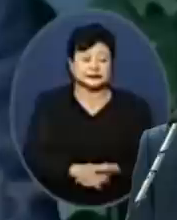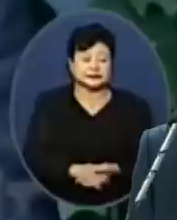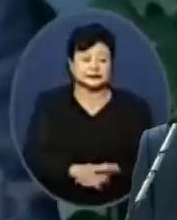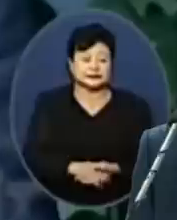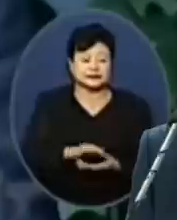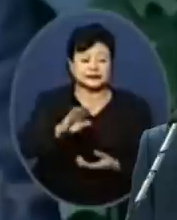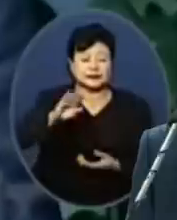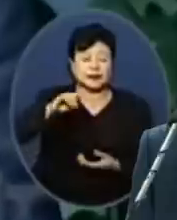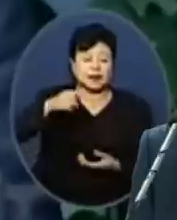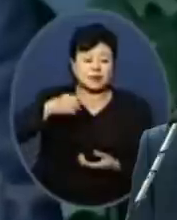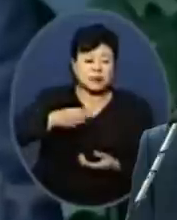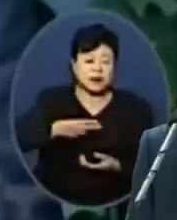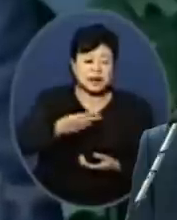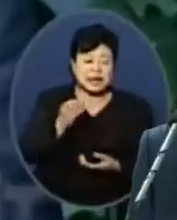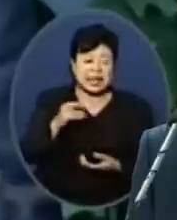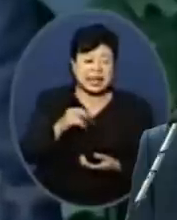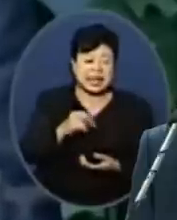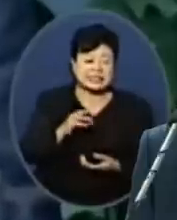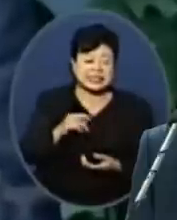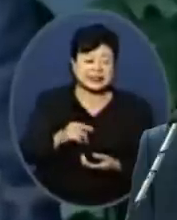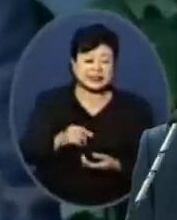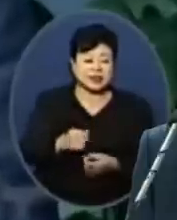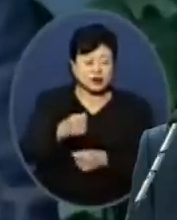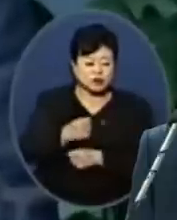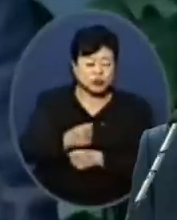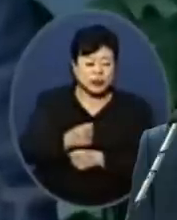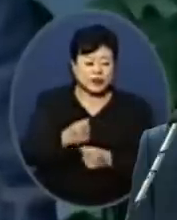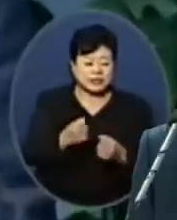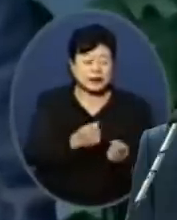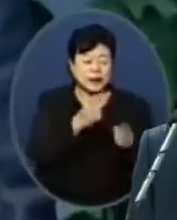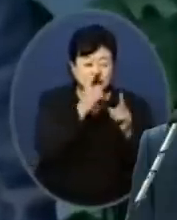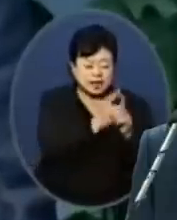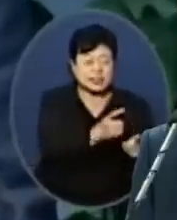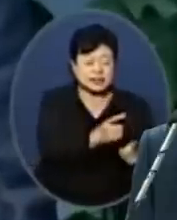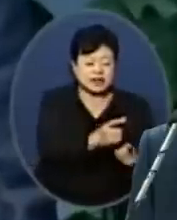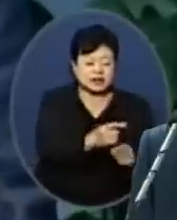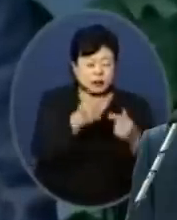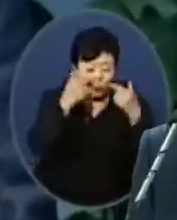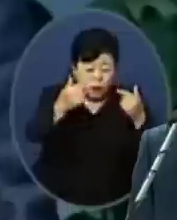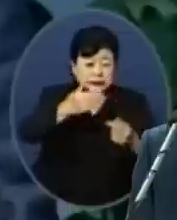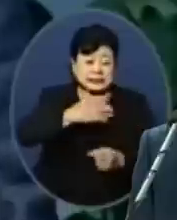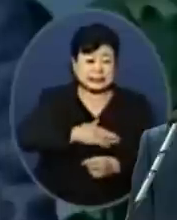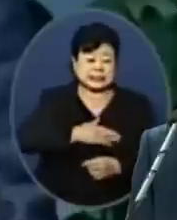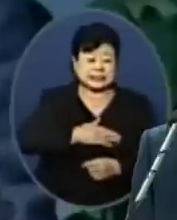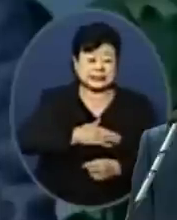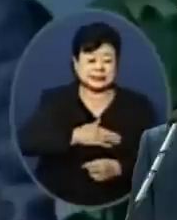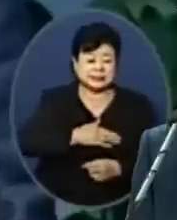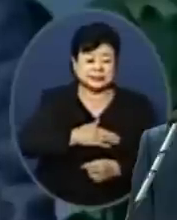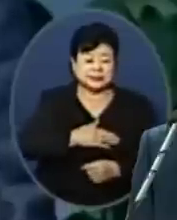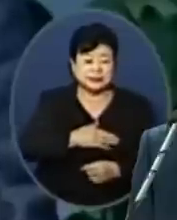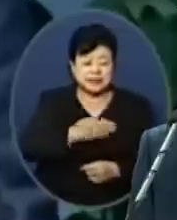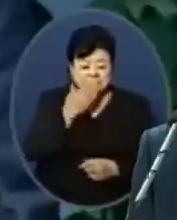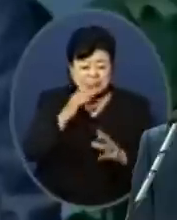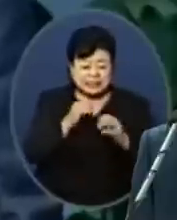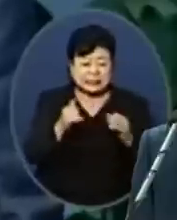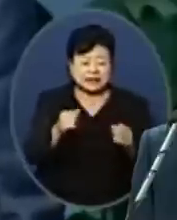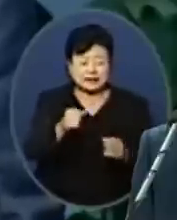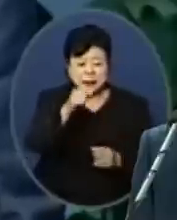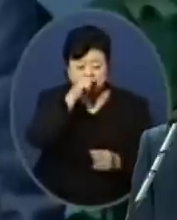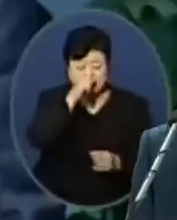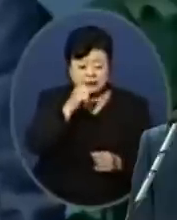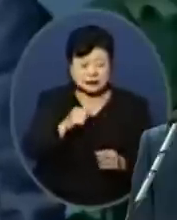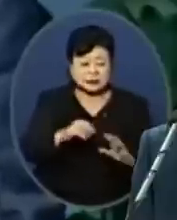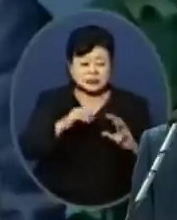블레셋 군대와 싸워서 이기게 되어 있다는 것을 다윗은 확신했습니다. 뭐냐면 이스라엘 백성은